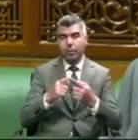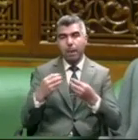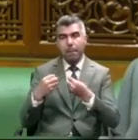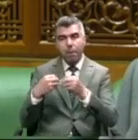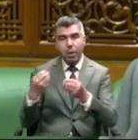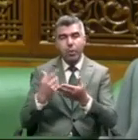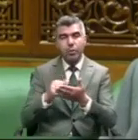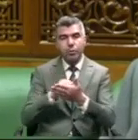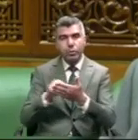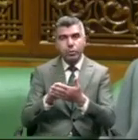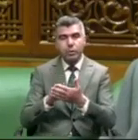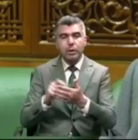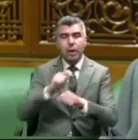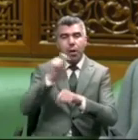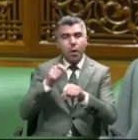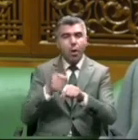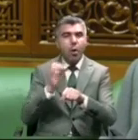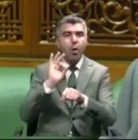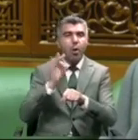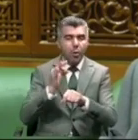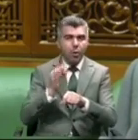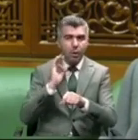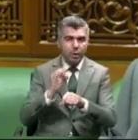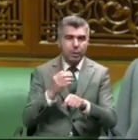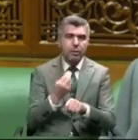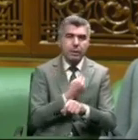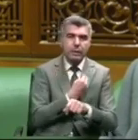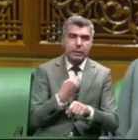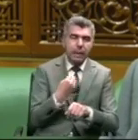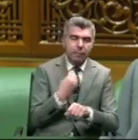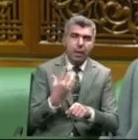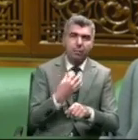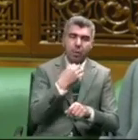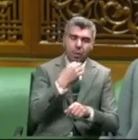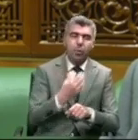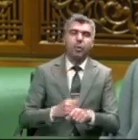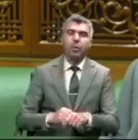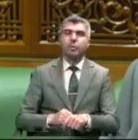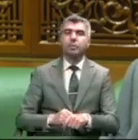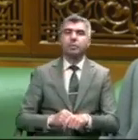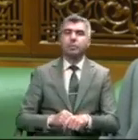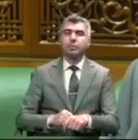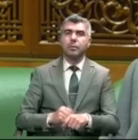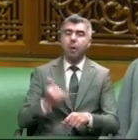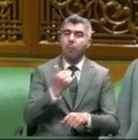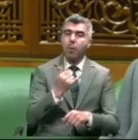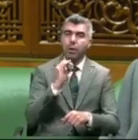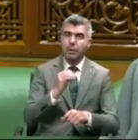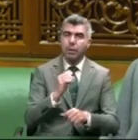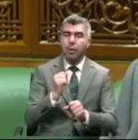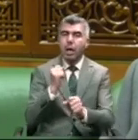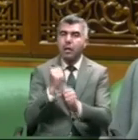كنهضر على مواد الصناعه التقليديه كنهضرو على خدمات المصحات خدمات اصحاب المهن